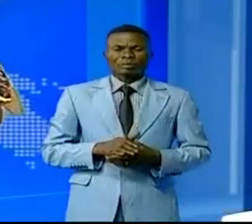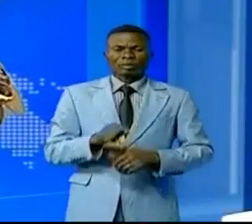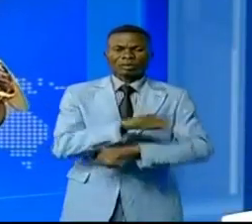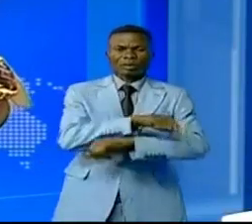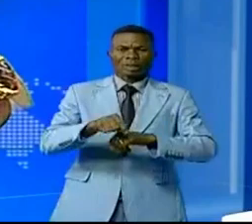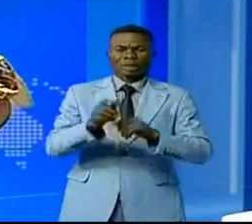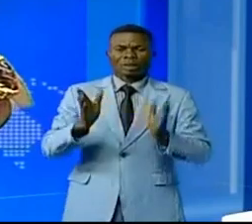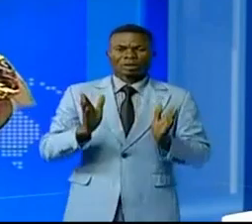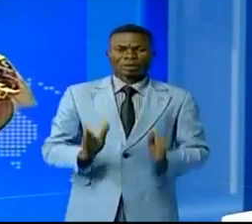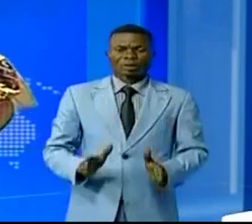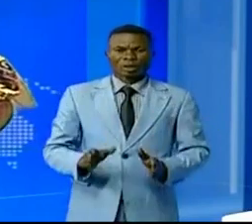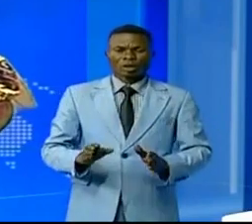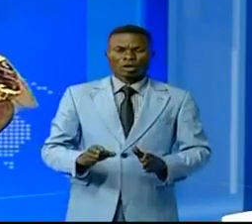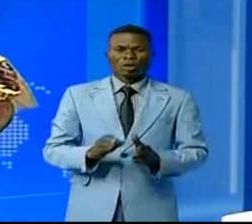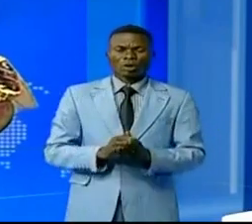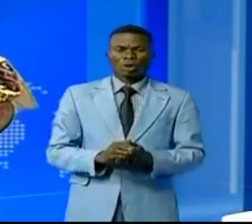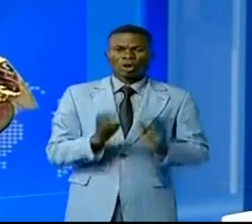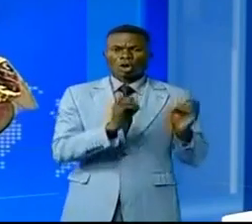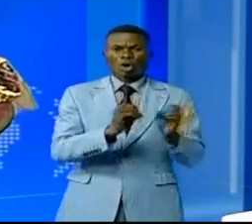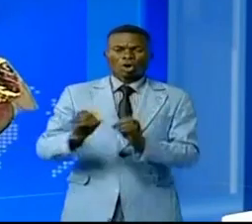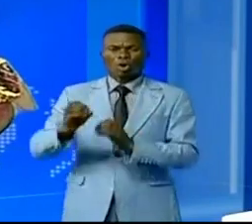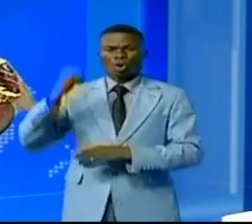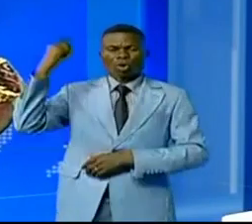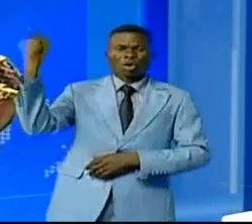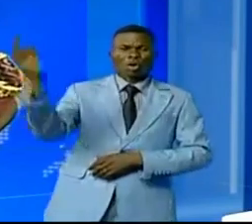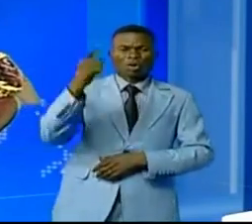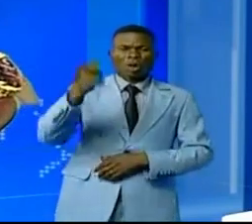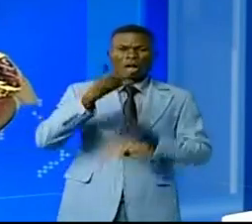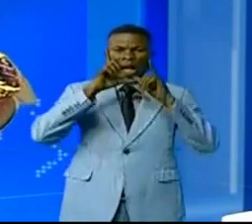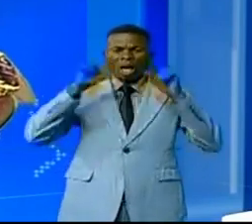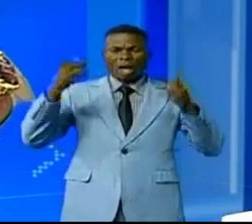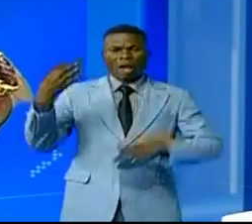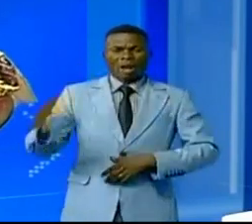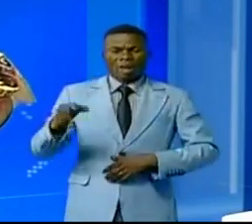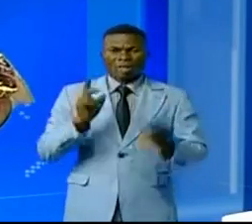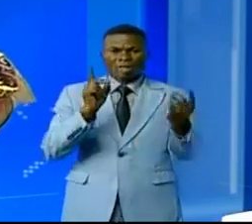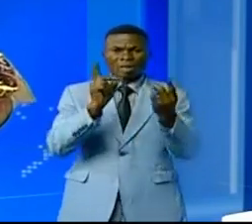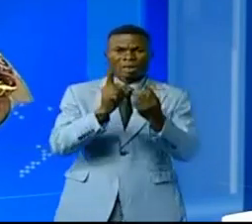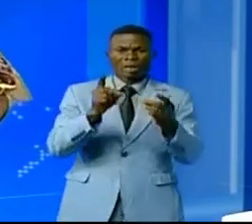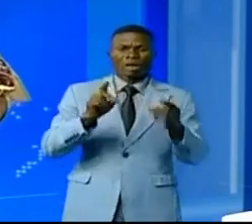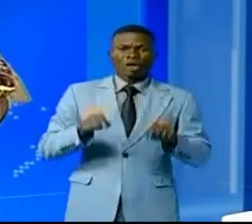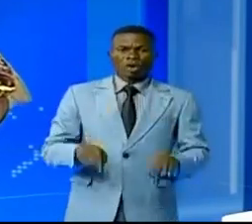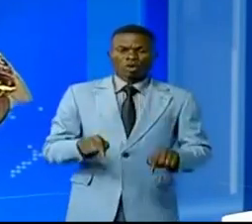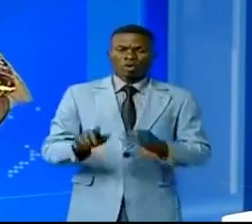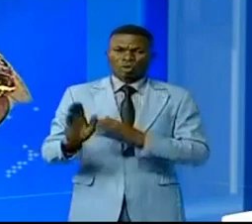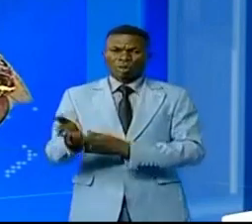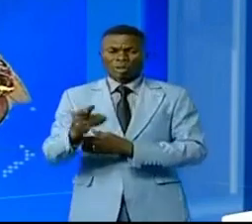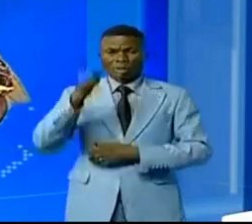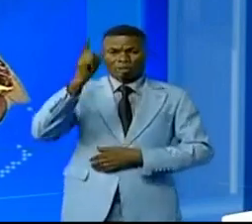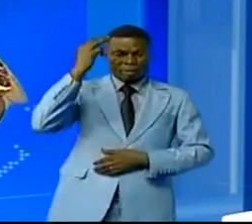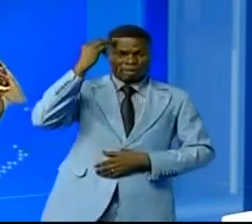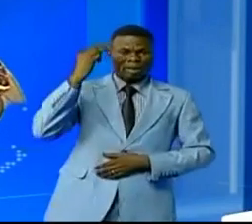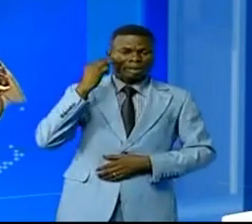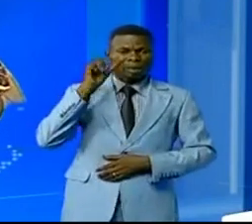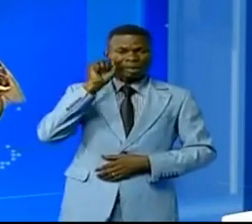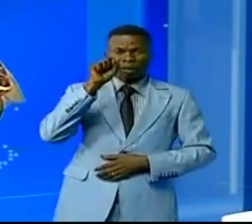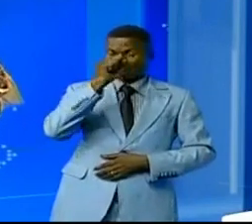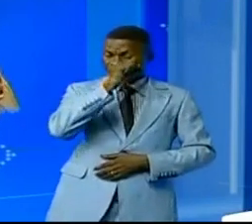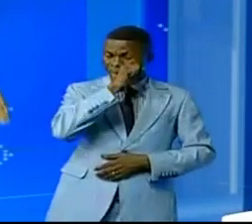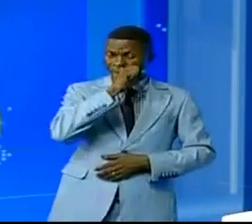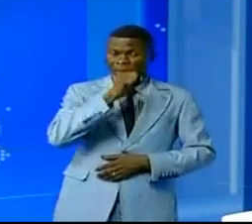L'administrateur de l'Organisation internationale de la francophonie a rencontré ce matin le Premier ministre Jean-Michel